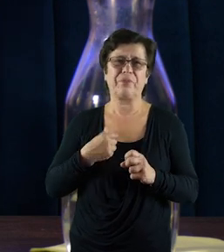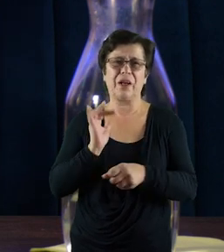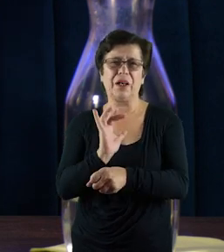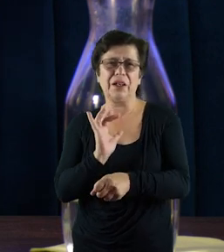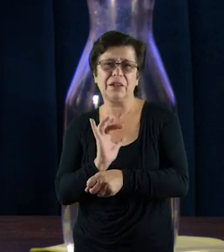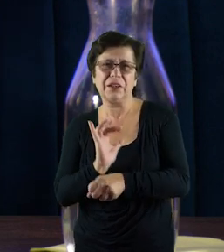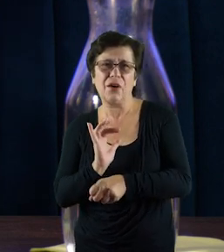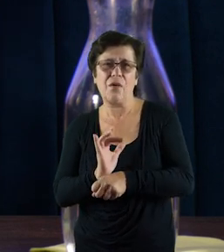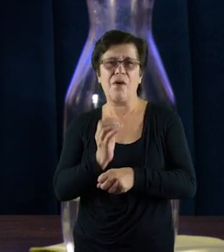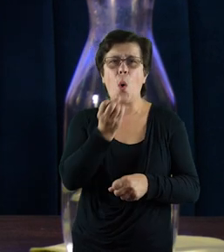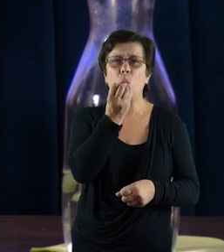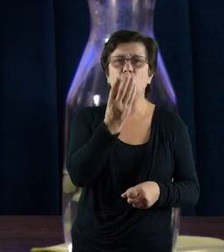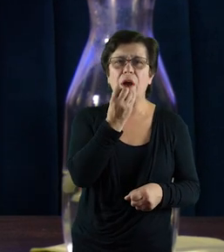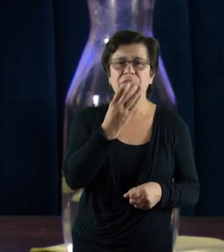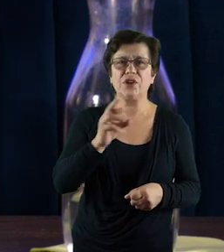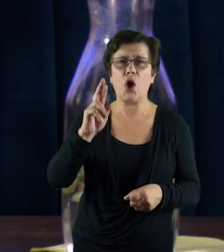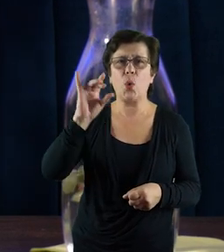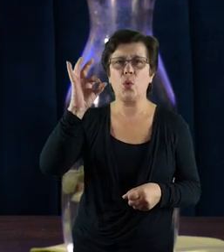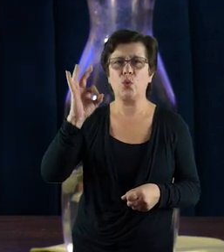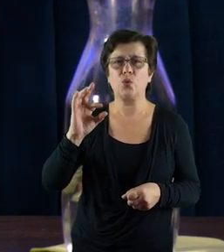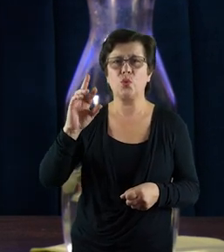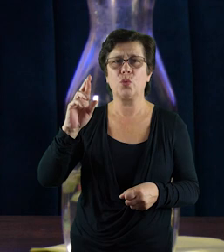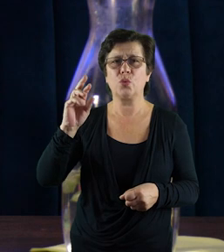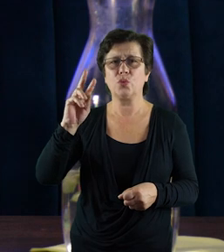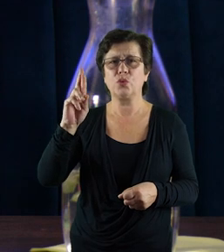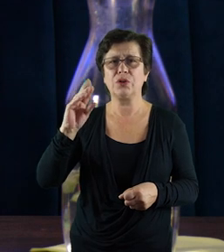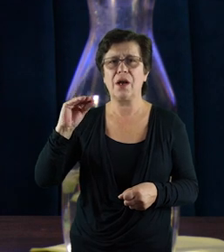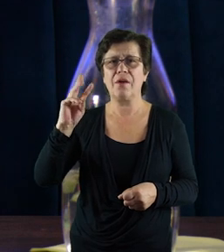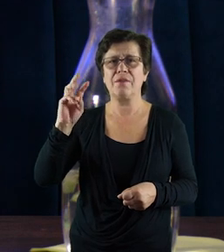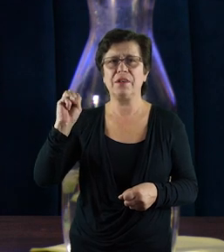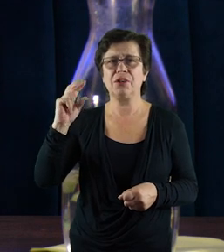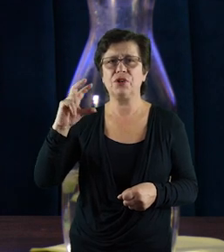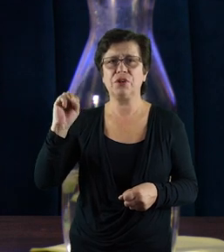Różewicza, natomiast jakby był też, Przybysz był też daleki od